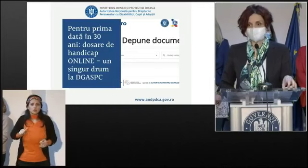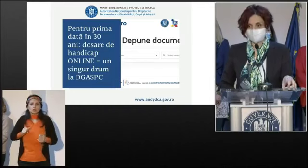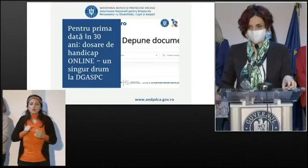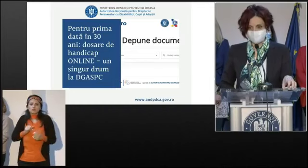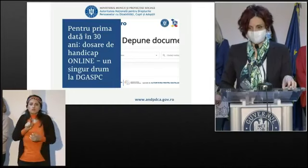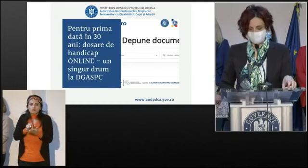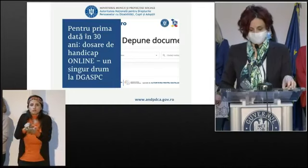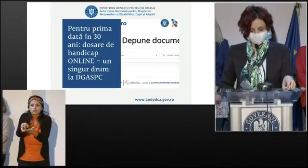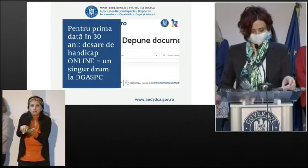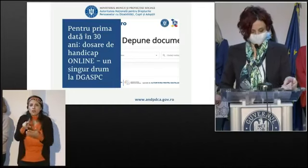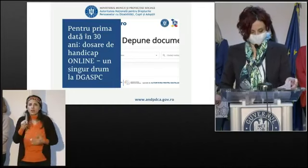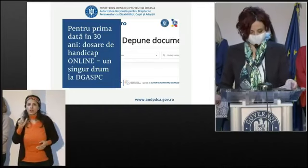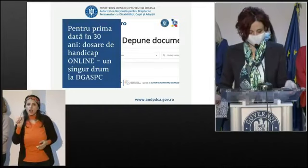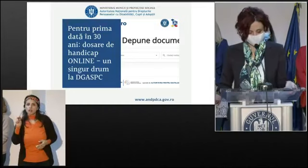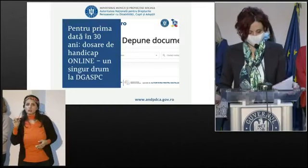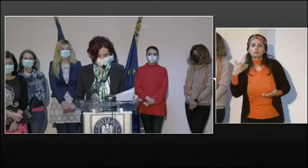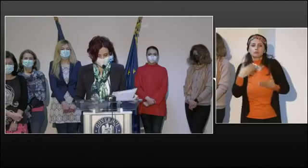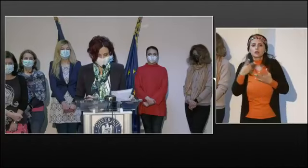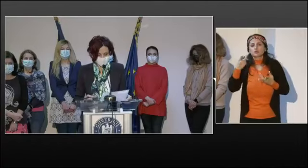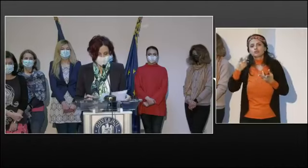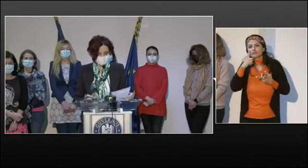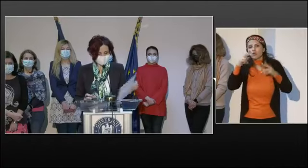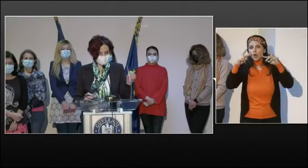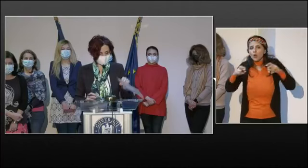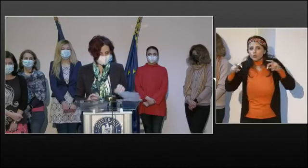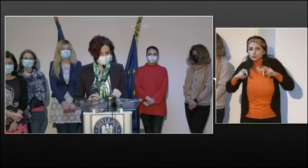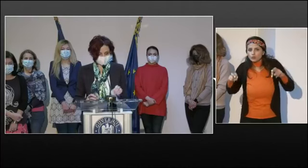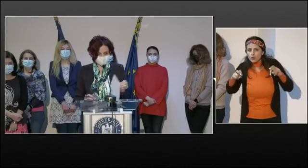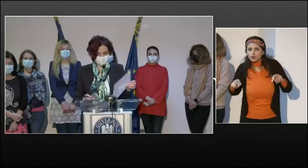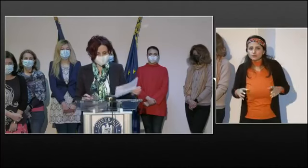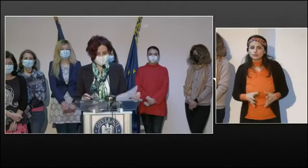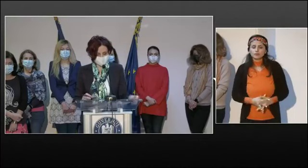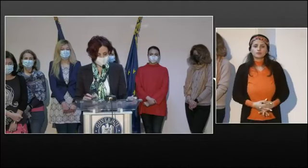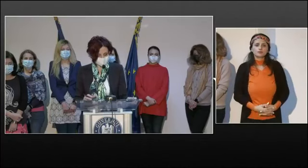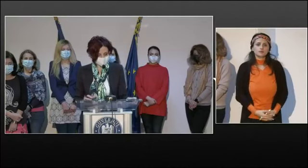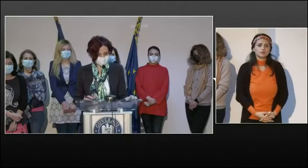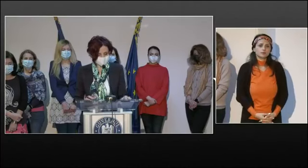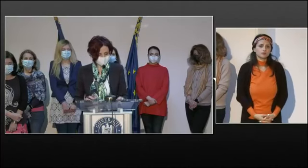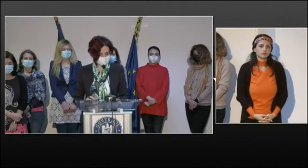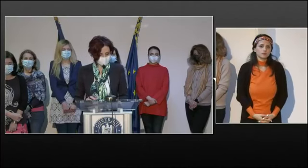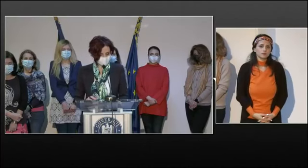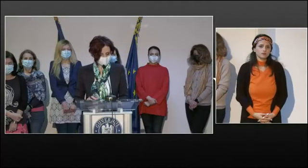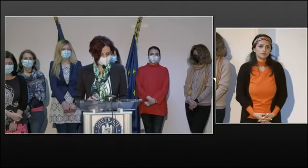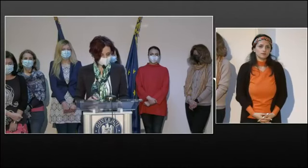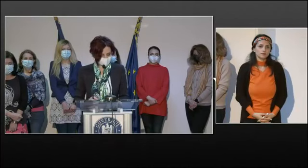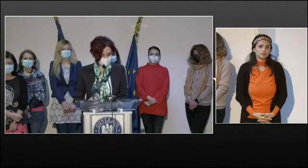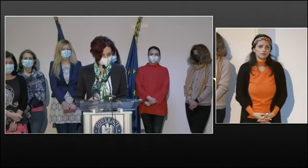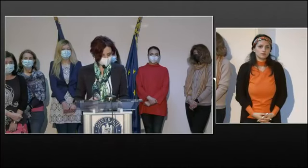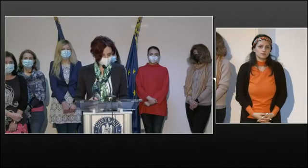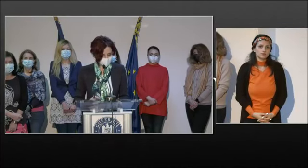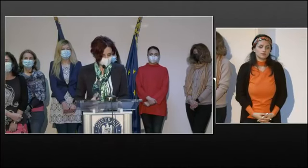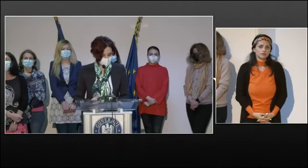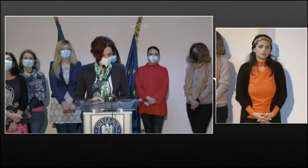pentru evaluare acestea sunt sa spunem asa lucrurile